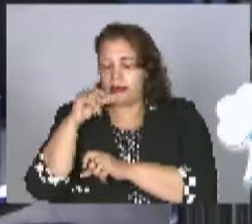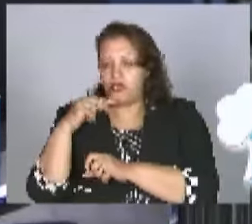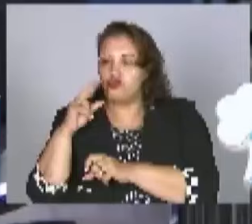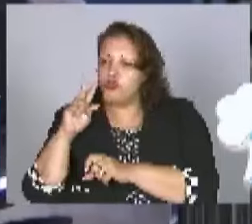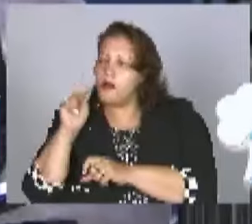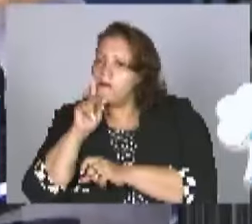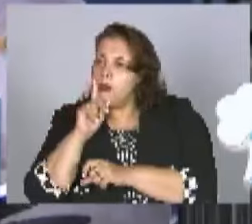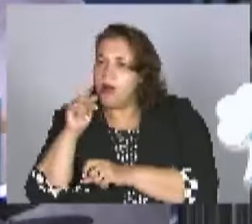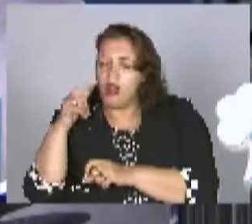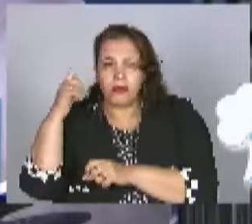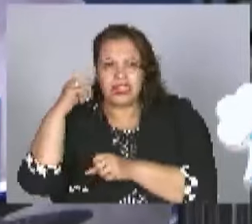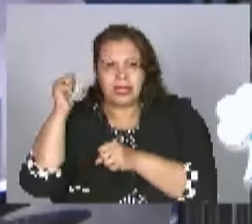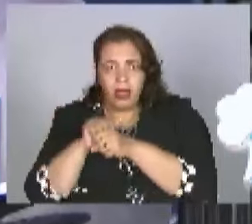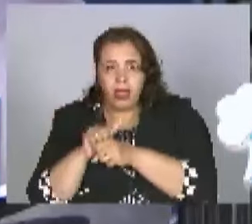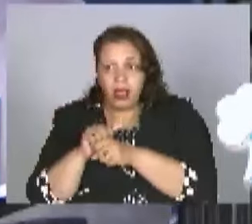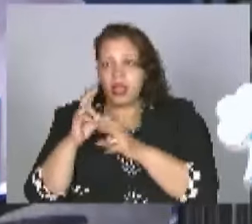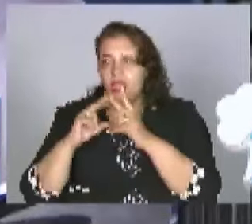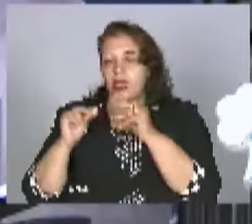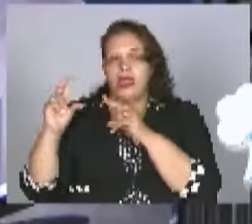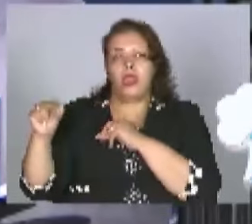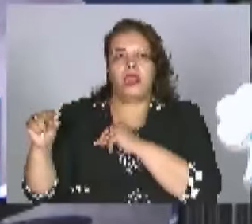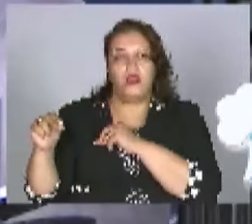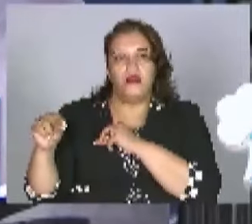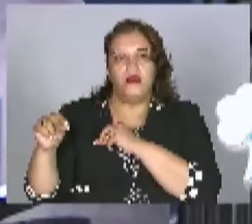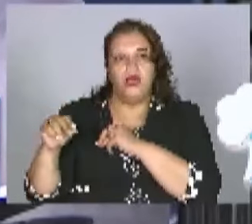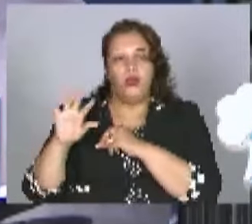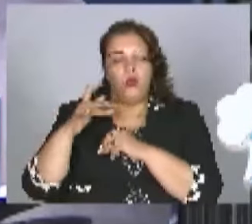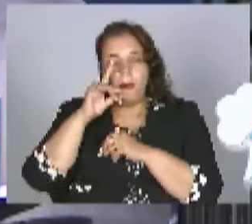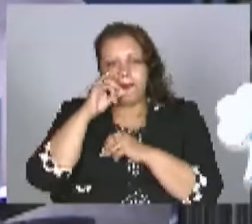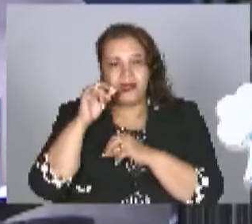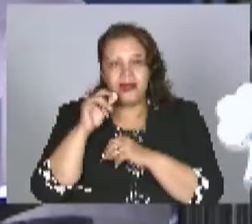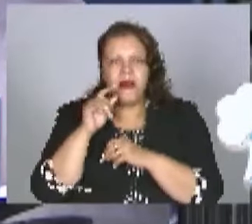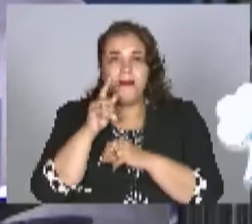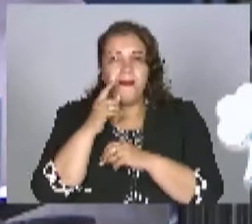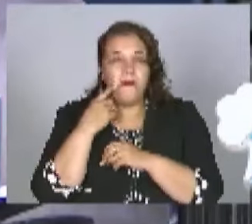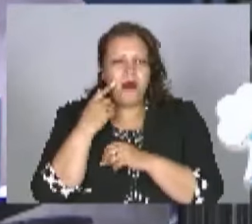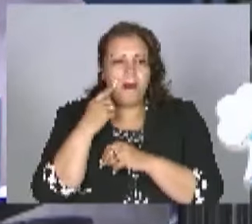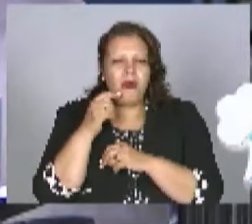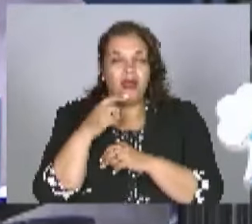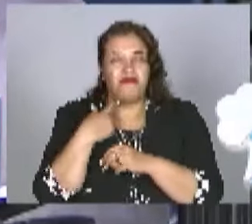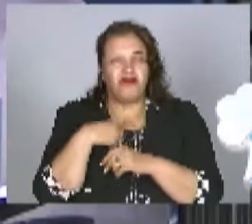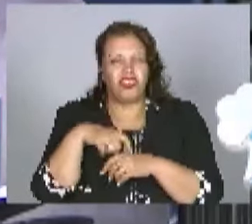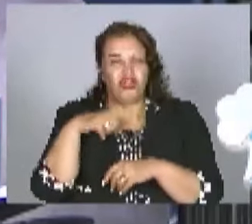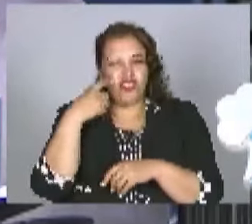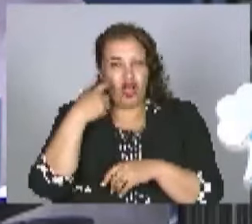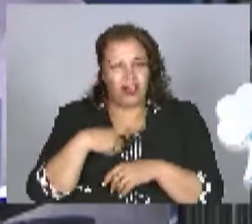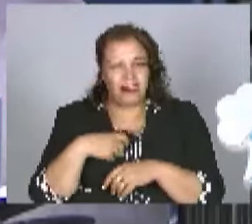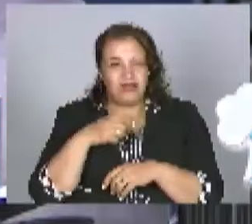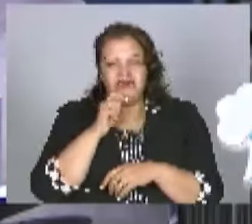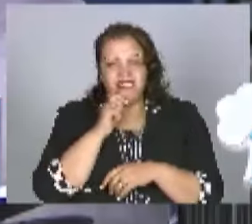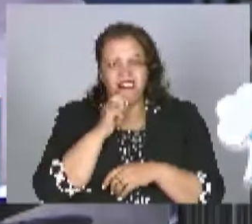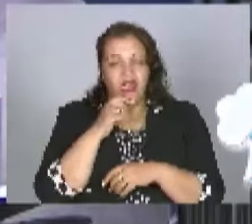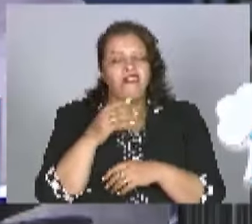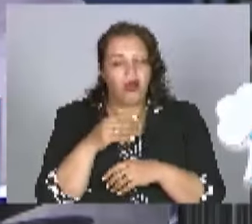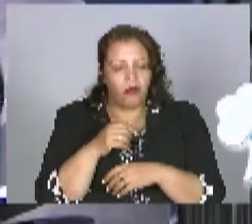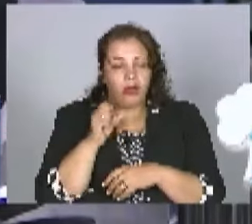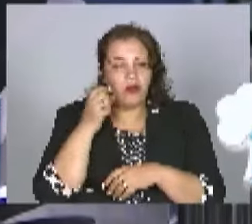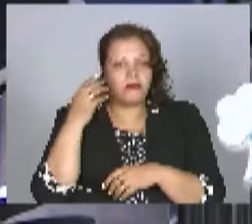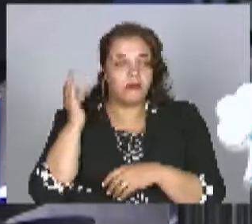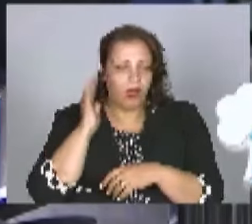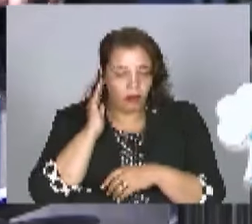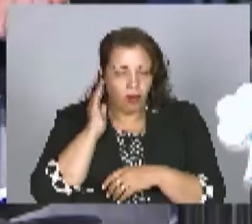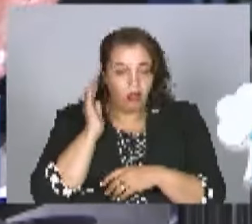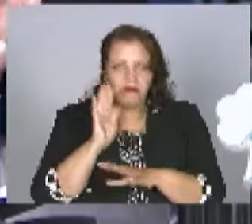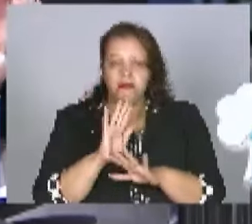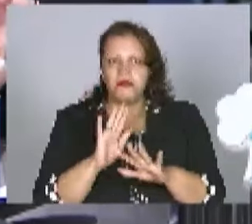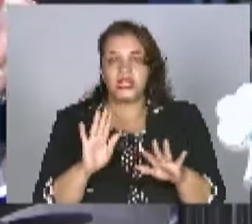ده ده البيت اب ضعيف خانع مالوش راي ولا فكر والام امره ناهيه وهي اللي